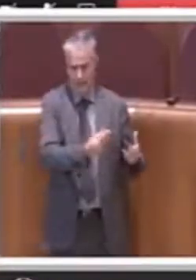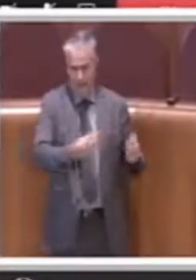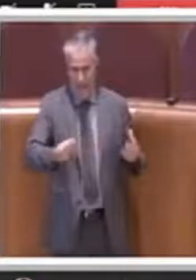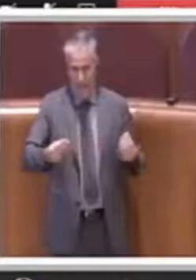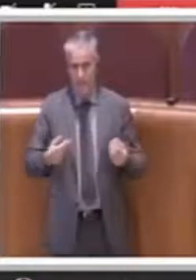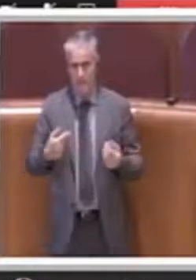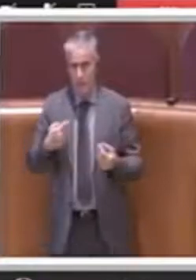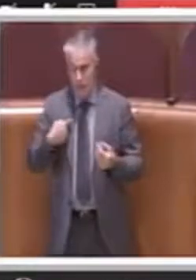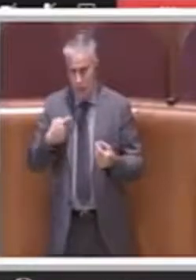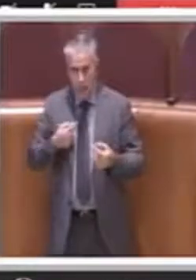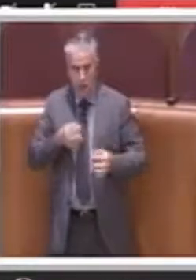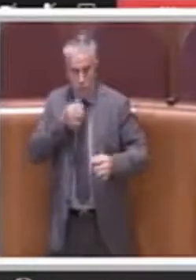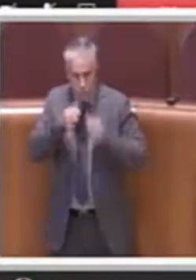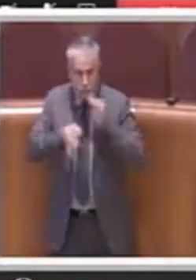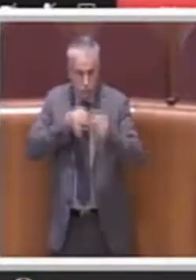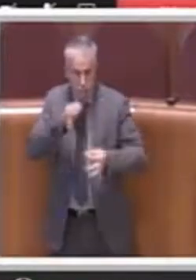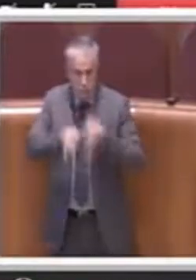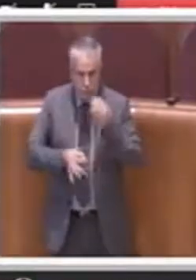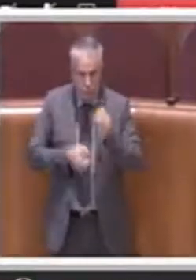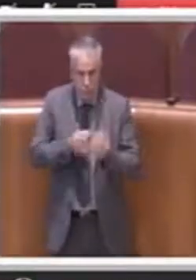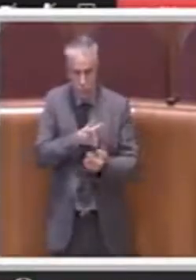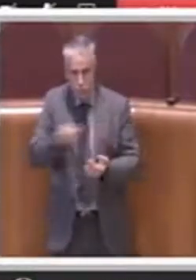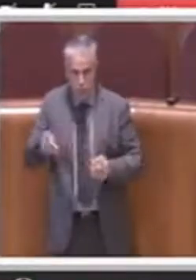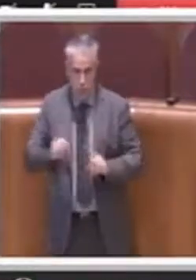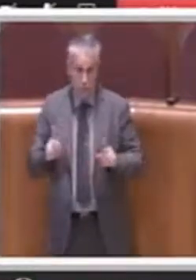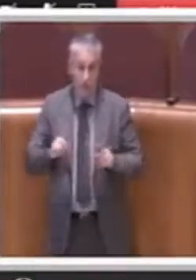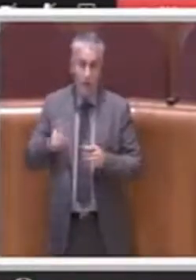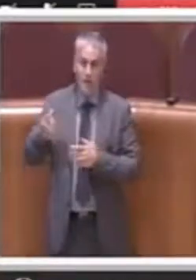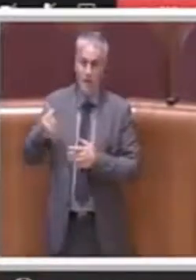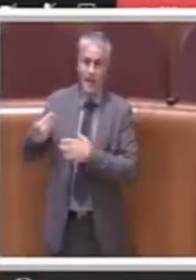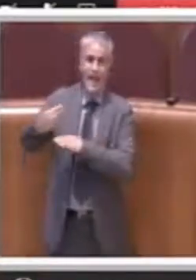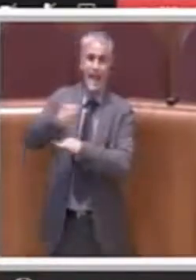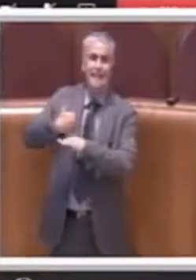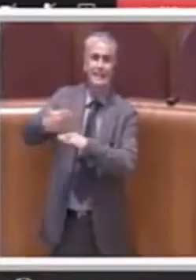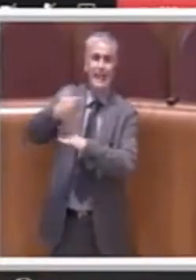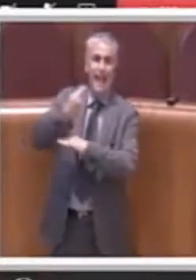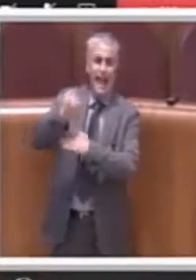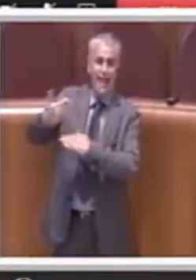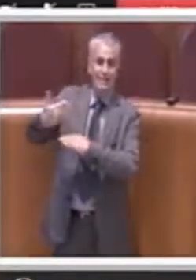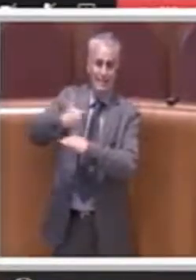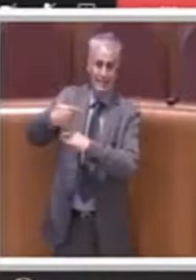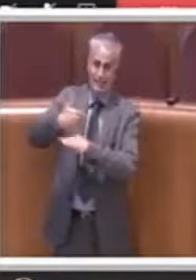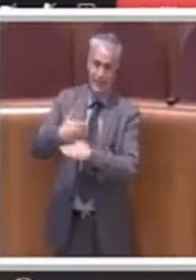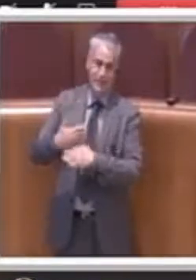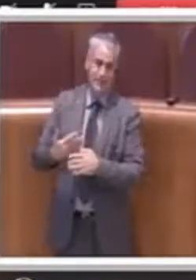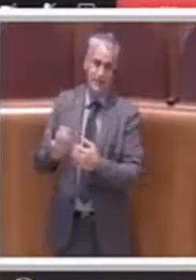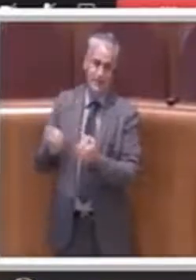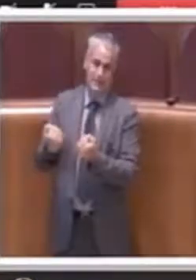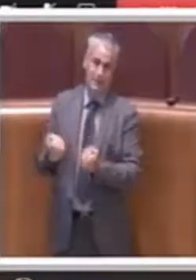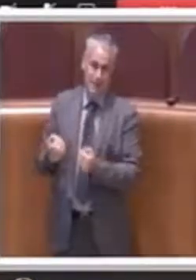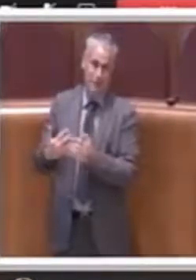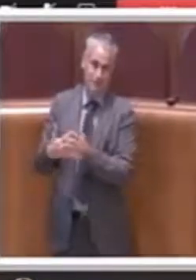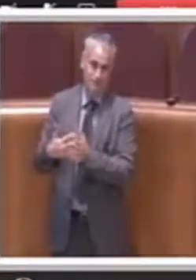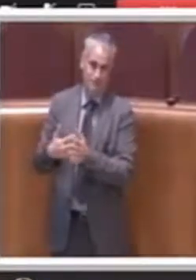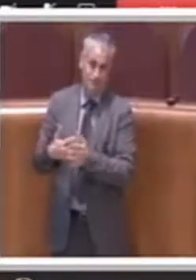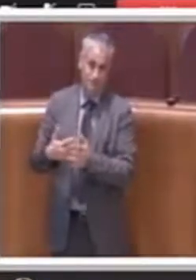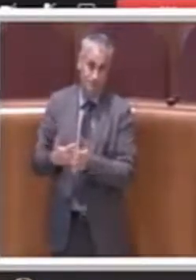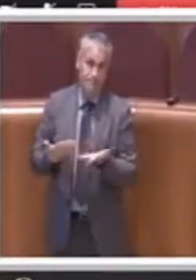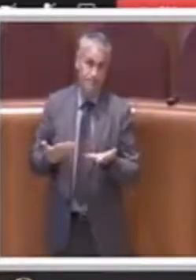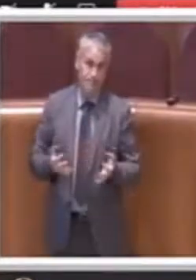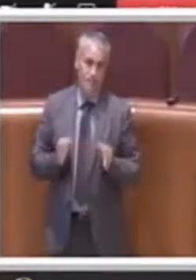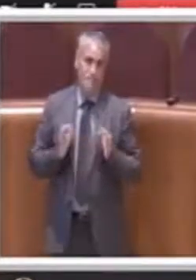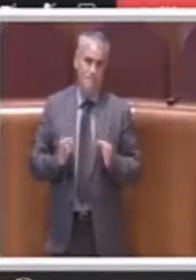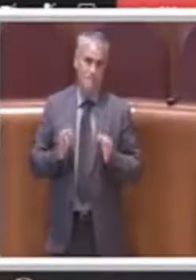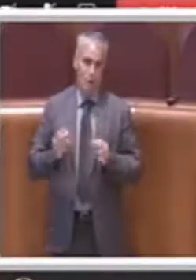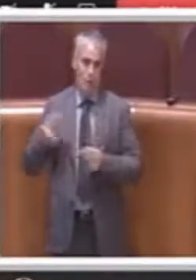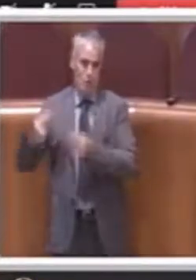diciamo, sarebbe noioso, però sappiamo che le entrate sono state messe a dura prova. Questo per quanto riguarda appunto il lato